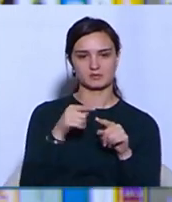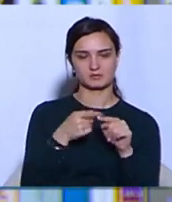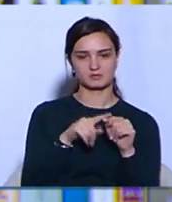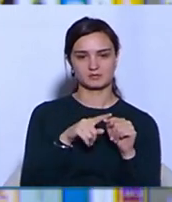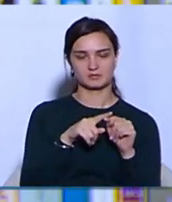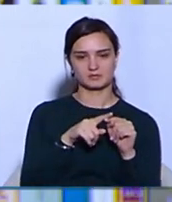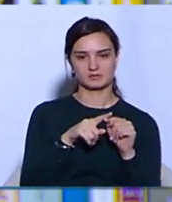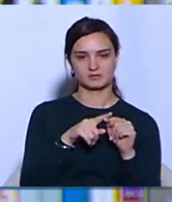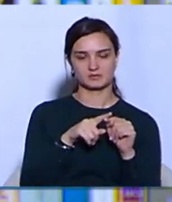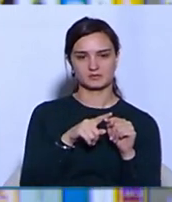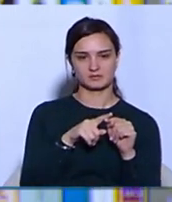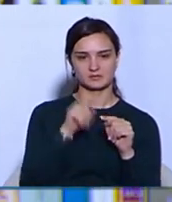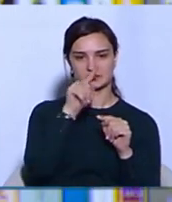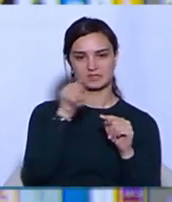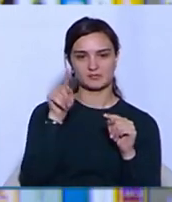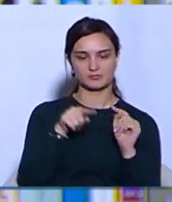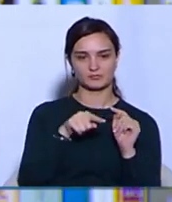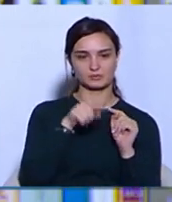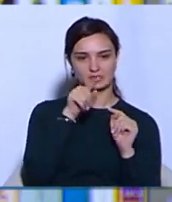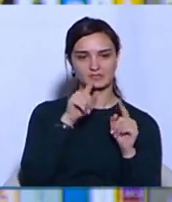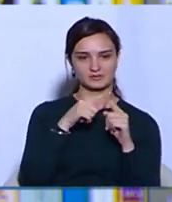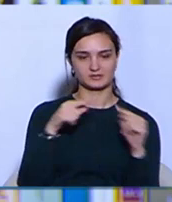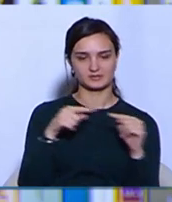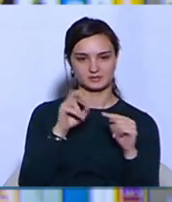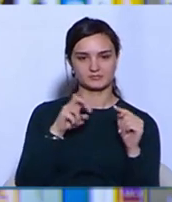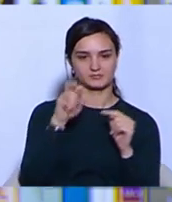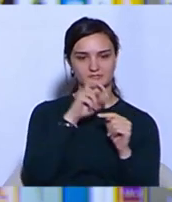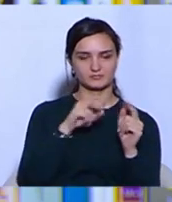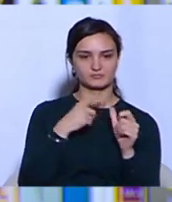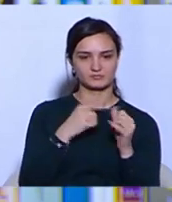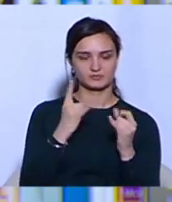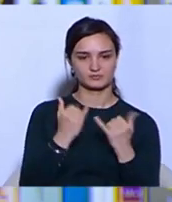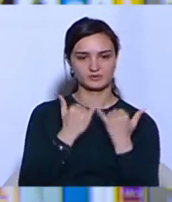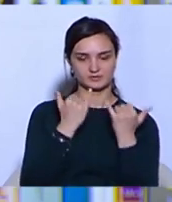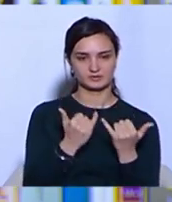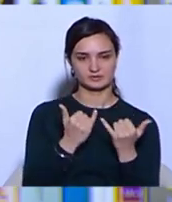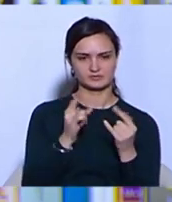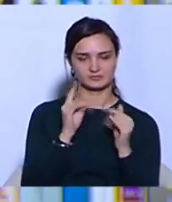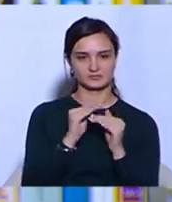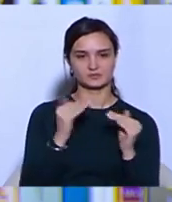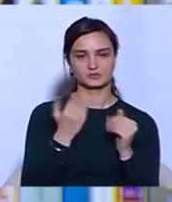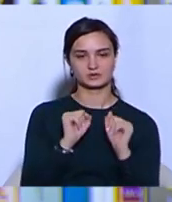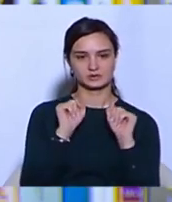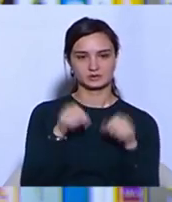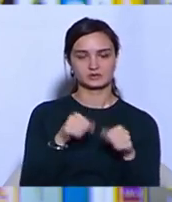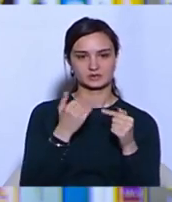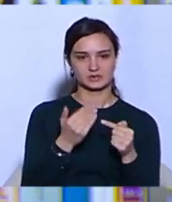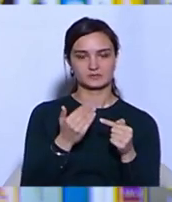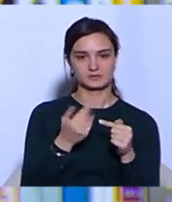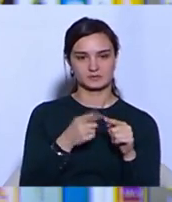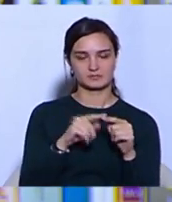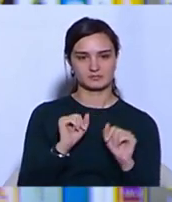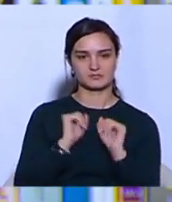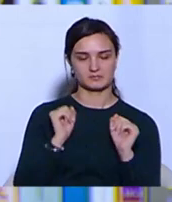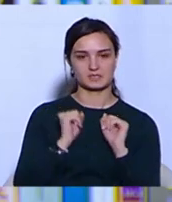ვიაროთ ტოლგვერდა სამკუთხედზე, რომლითაც შევძლებთ საბოლოო ჯამში ბავშვის შესაძლებლობების ფარგლებში